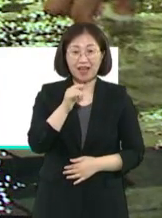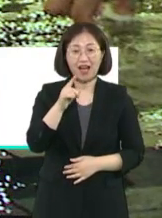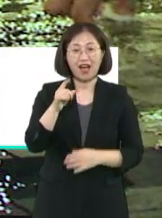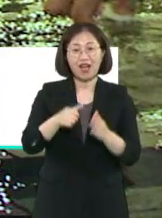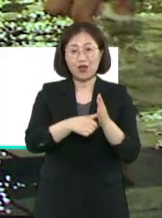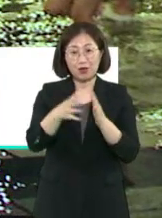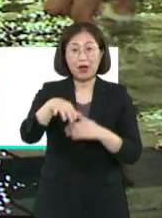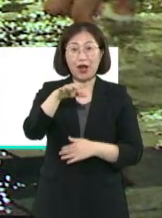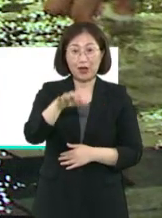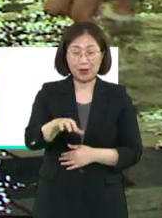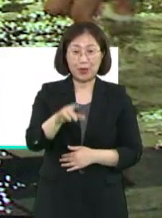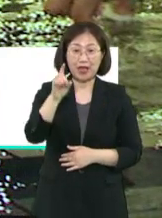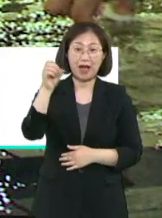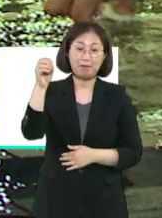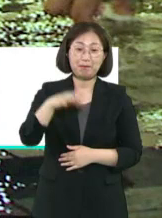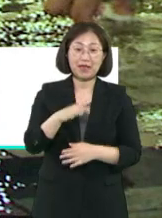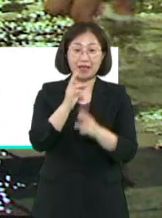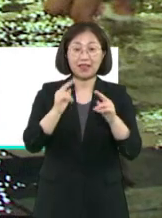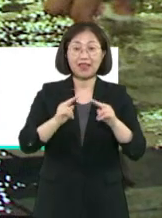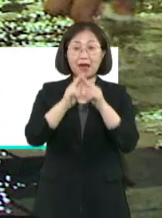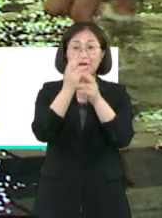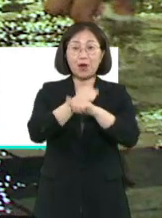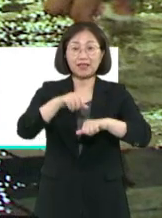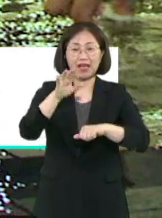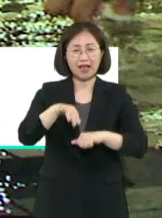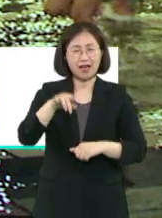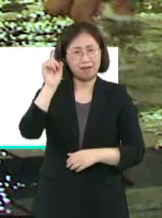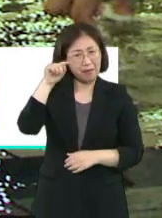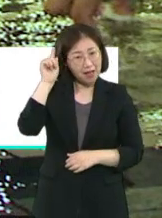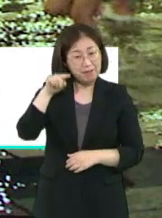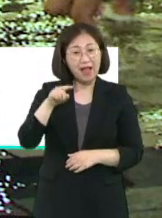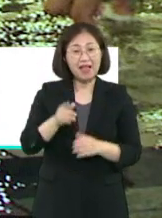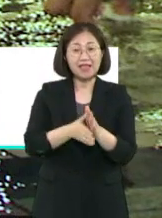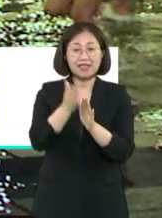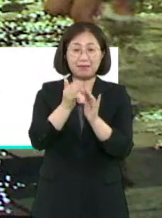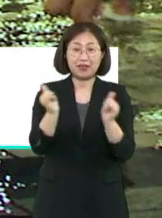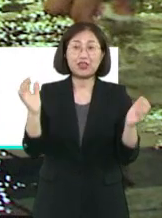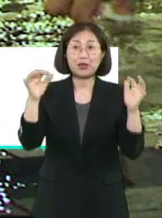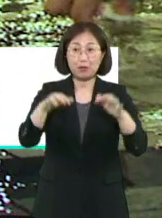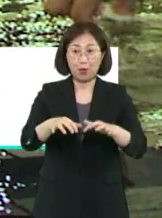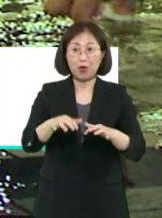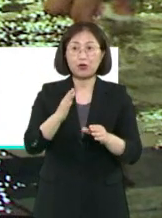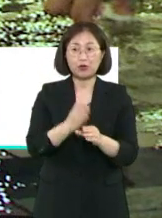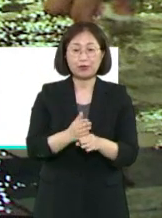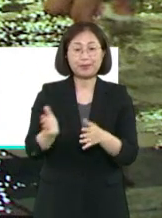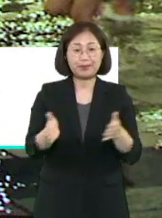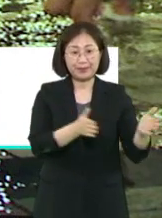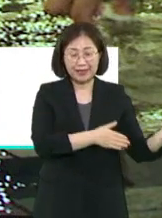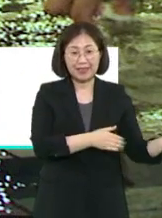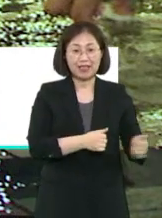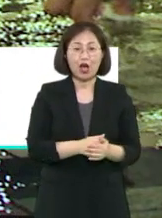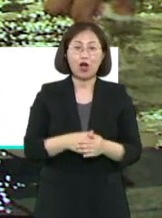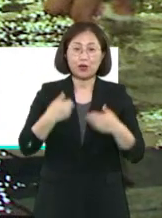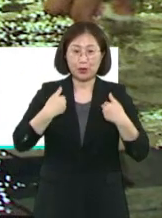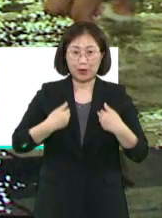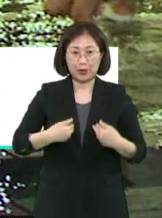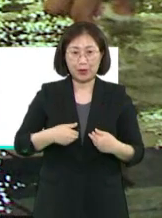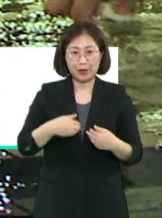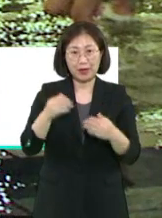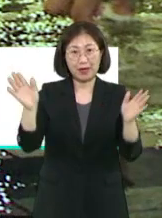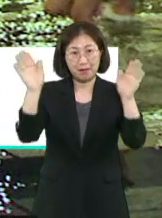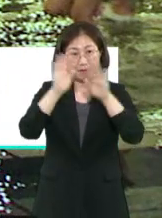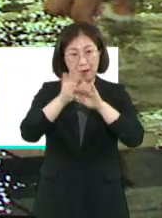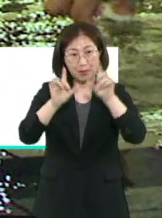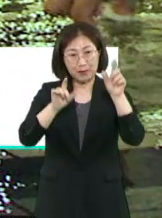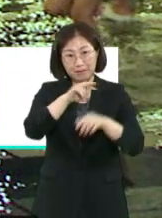한빛한 물빛광장에는 매일 밤 더위를 식히려는 시민들이 몰려들고 있는데요. 조용히 야경을 즐기려는 분들께는